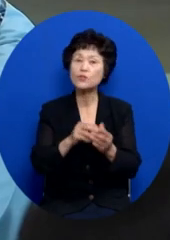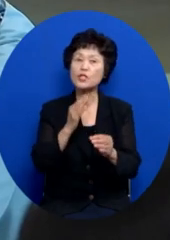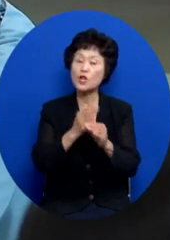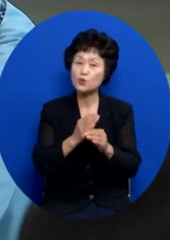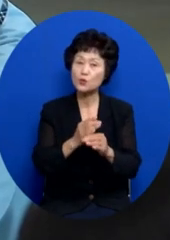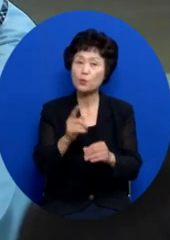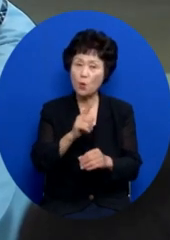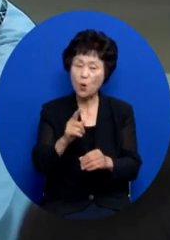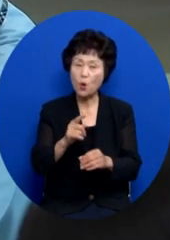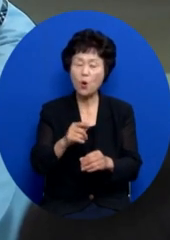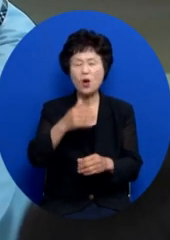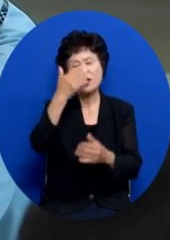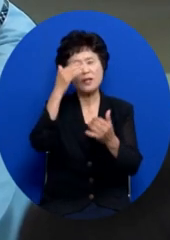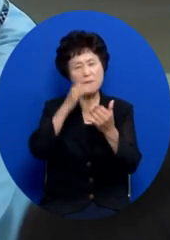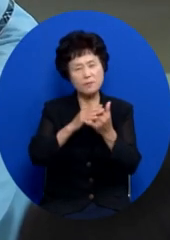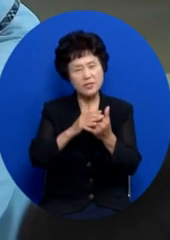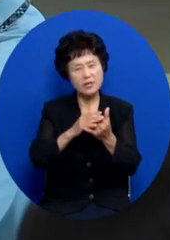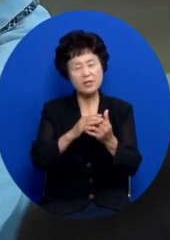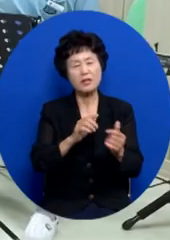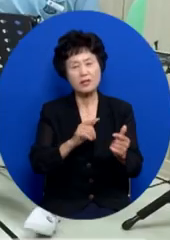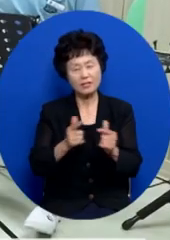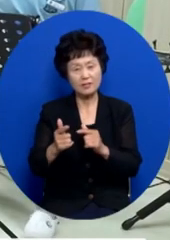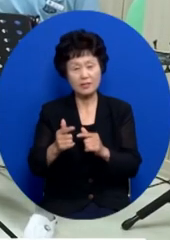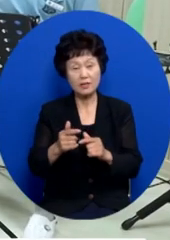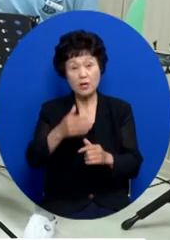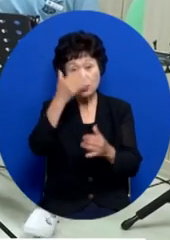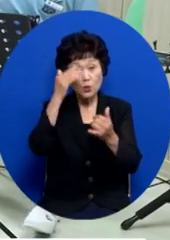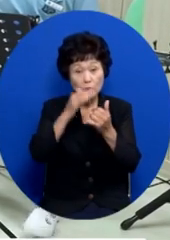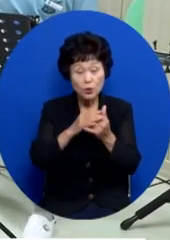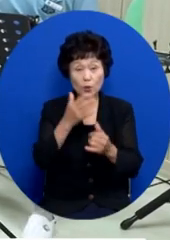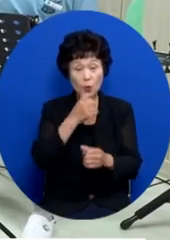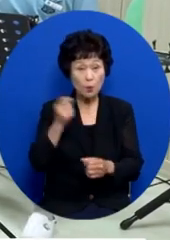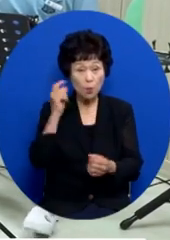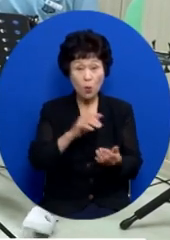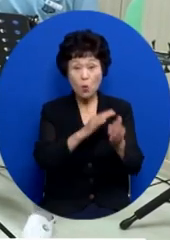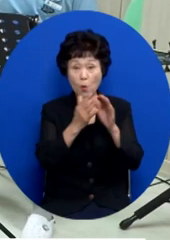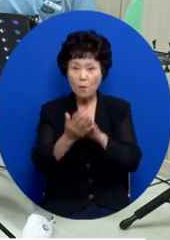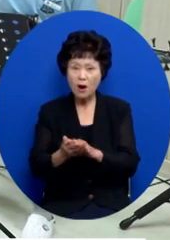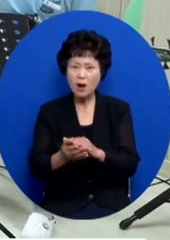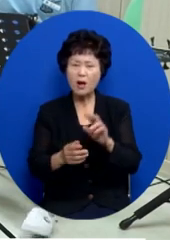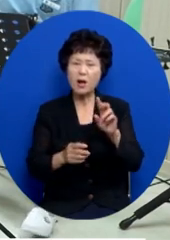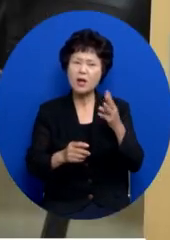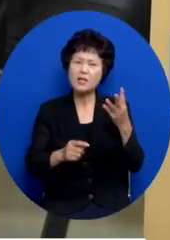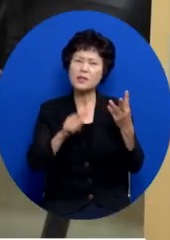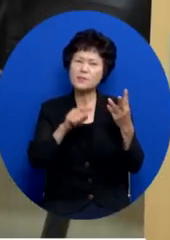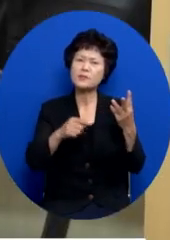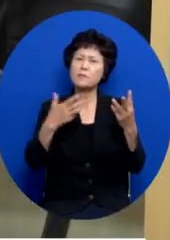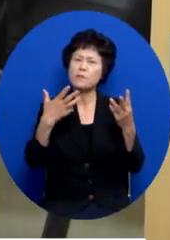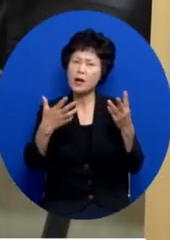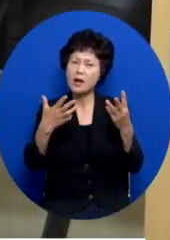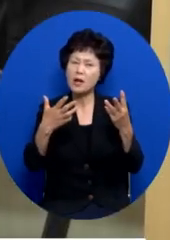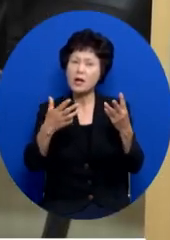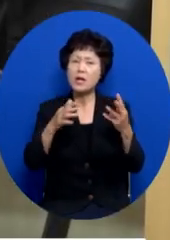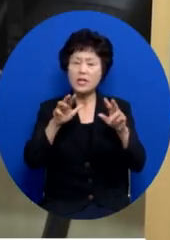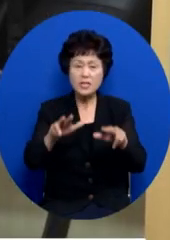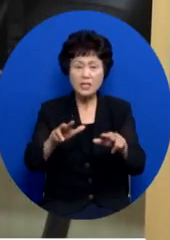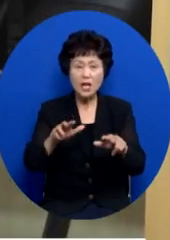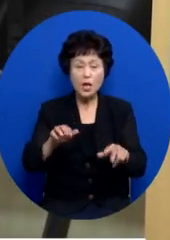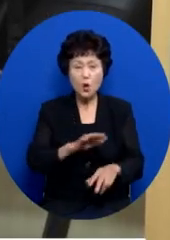부분은 다음 세대입니다 청소년 보그마을은 3.8% 이젠 우리의 자녀가 미전도 종족입니다